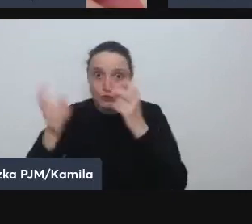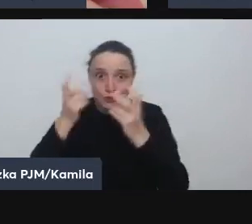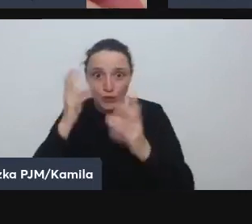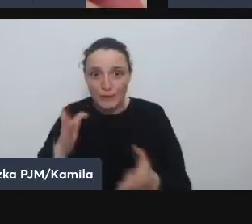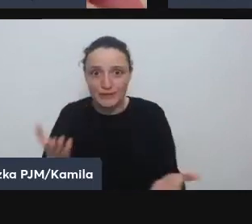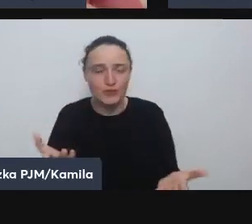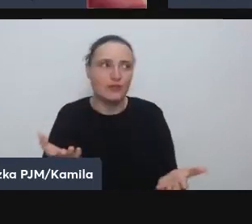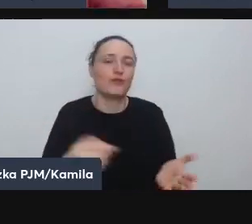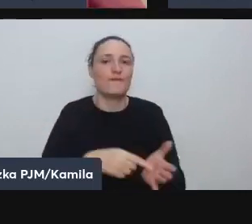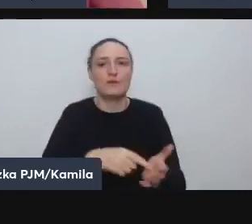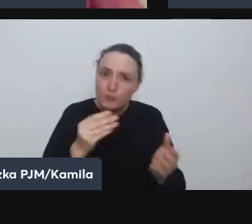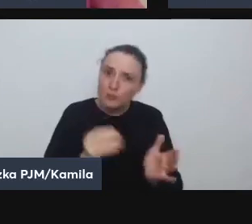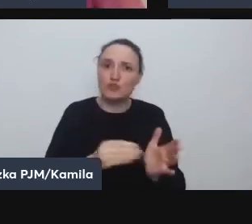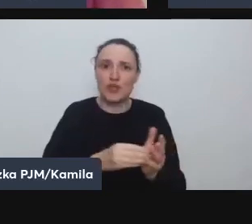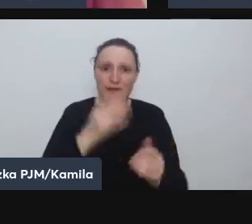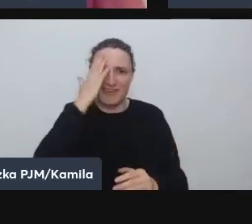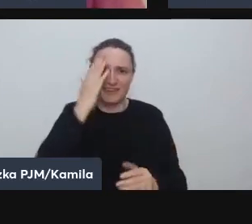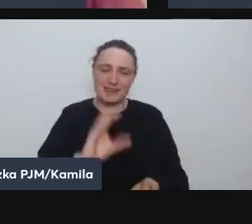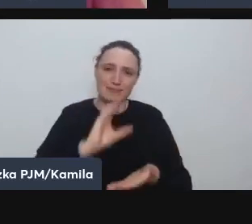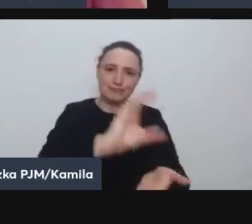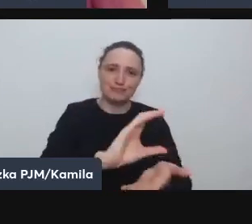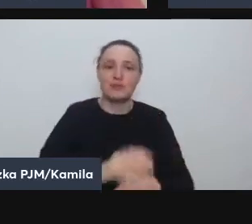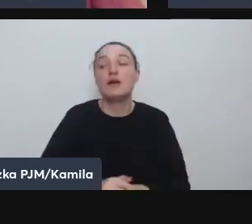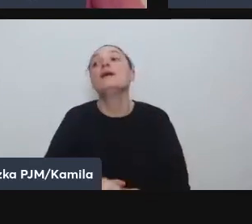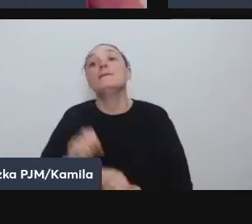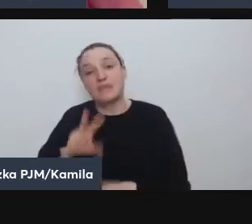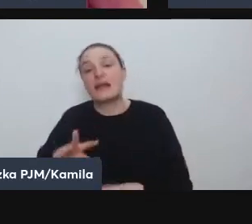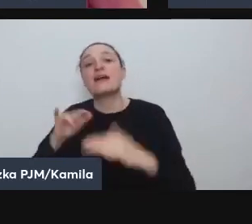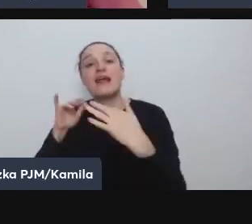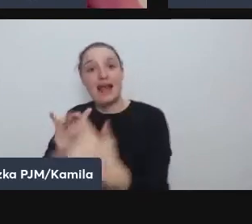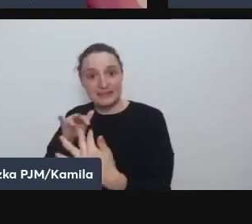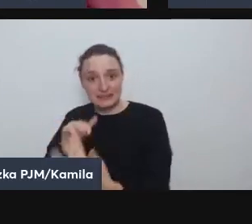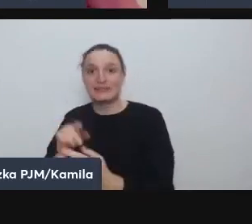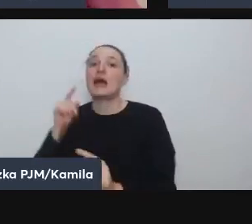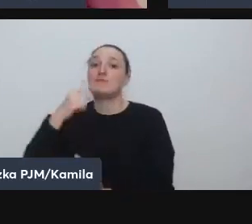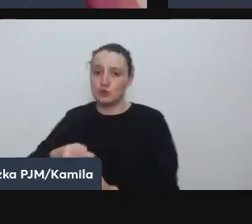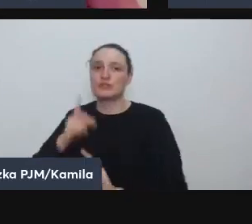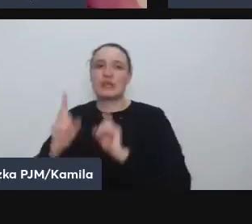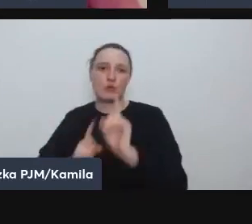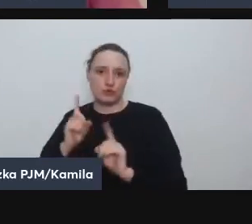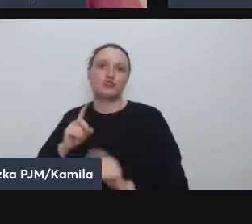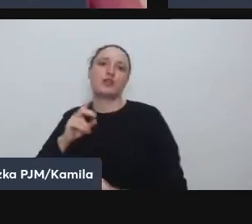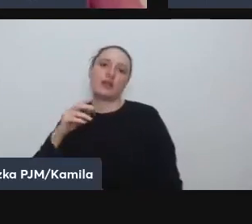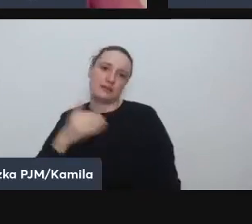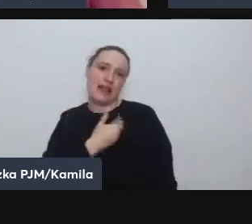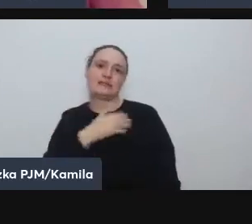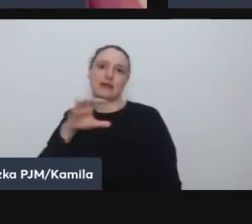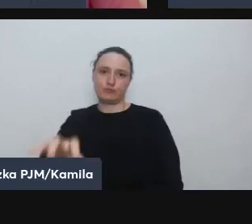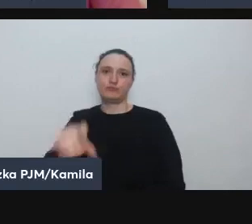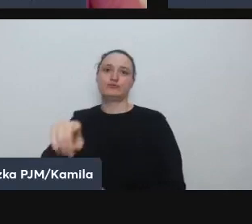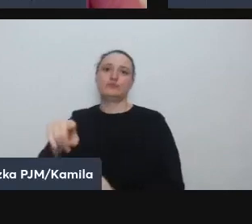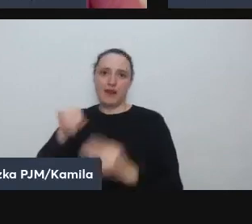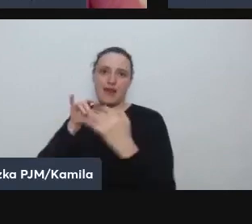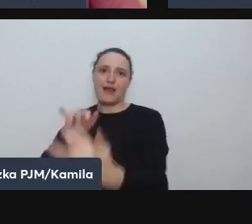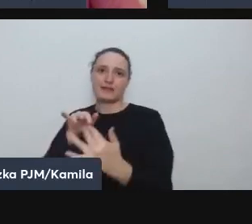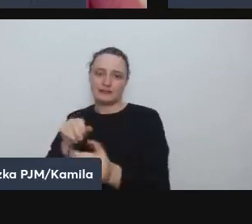nie? Z drugiej strony mogę nawiązać relacje, co jest ogromnym plusem, dlatego jednak zostaję przy swojej wersji, ale mam nadzieję, że gdzieś mi się